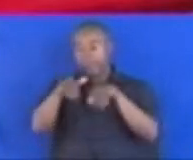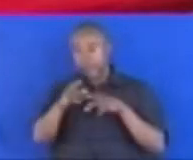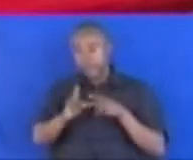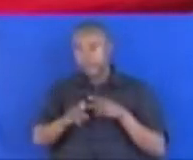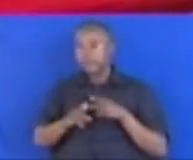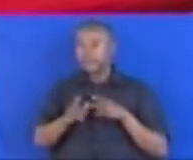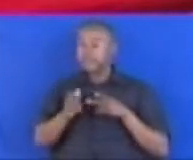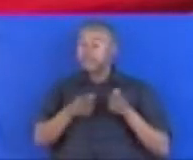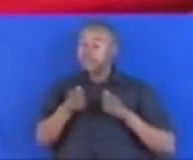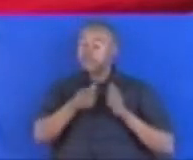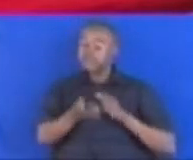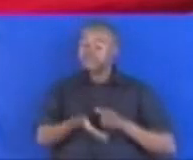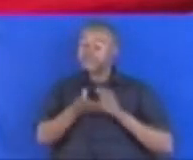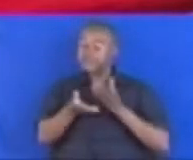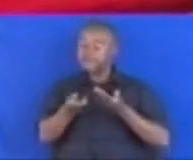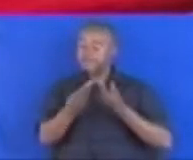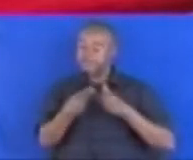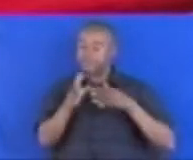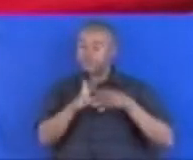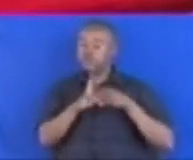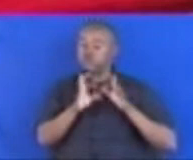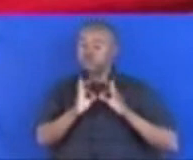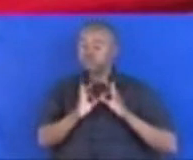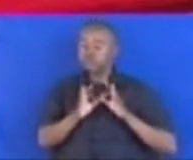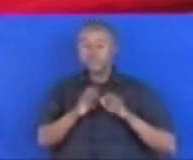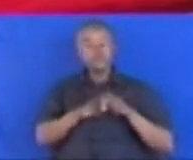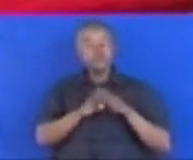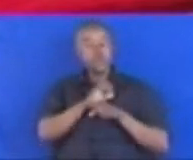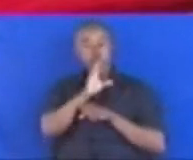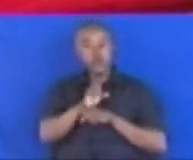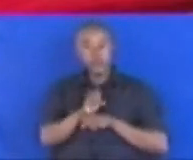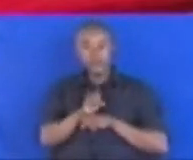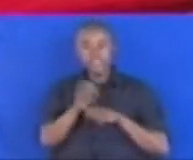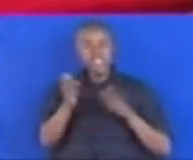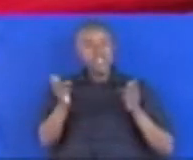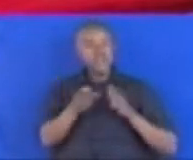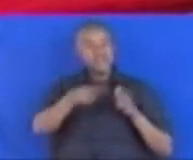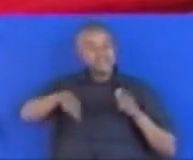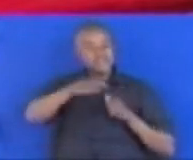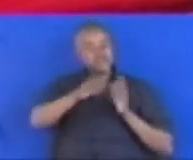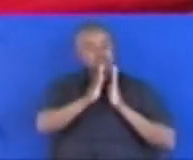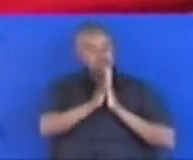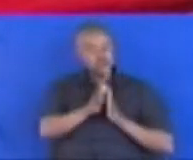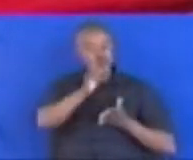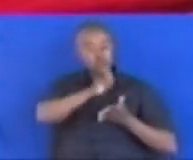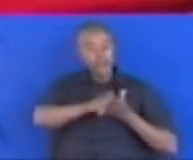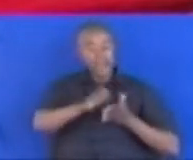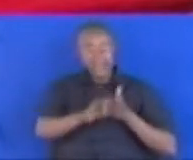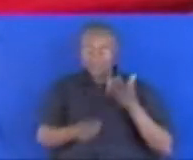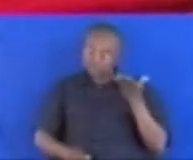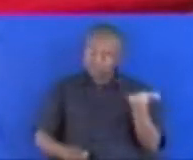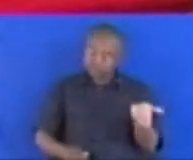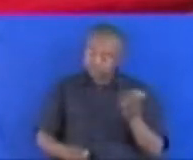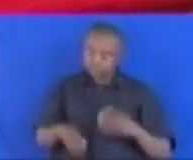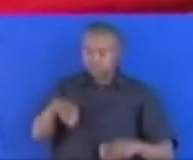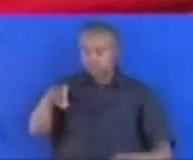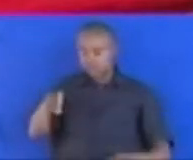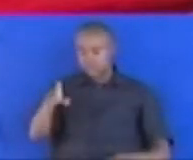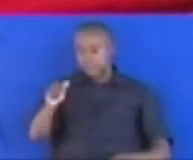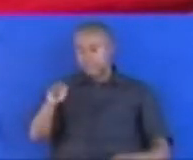Gerald Magili kwa ushirikiano wanaonipa katika kwa wakati wote. Aidha tunawashukuru sana makatibu wa kamati yetu ndugu Pamela Paranjo na